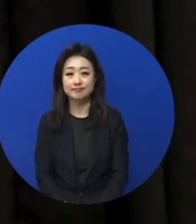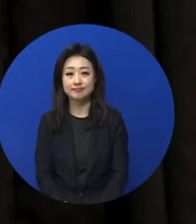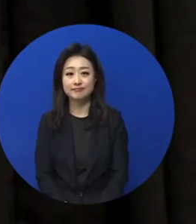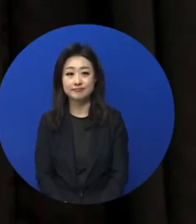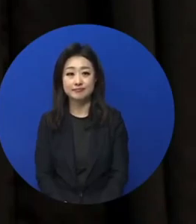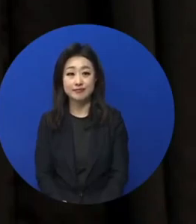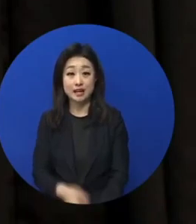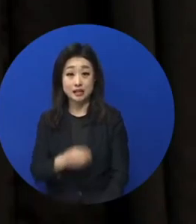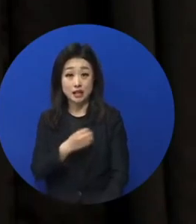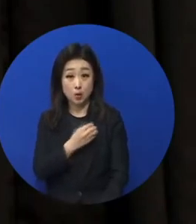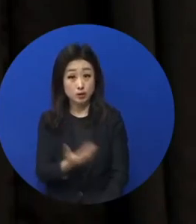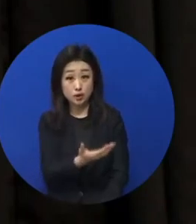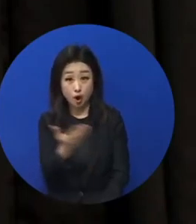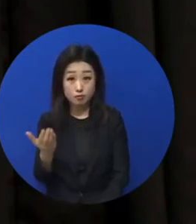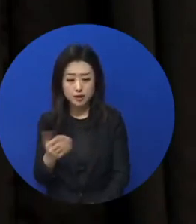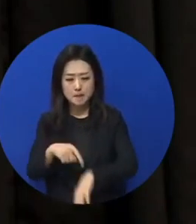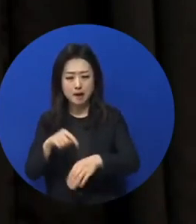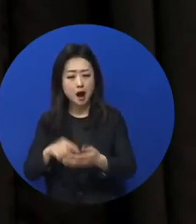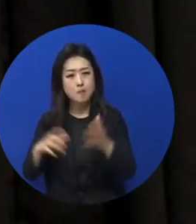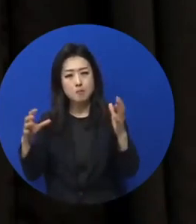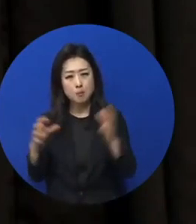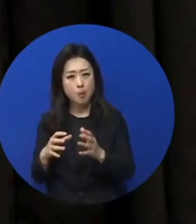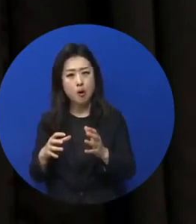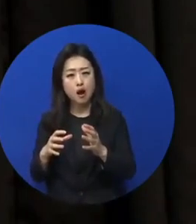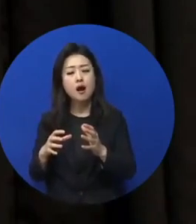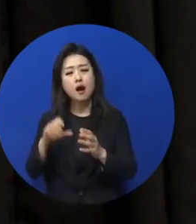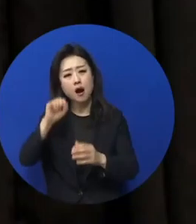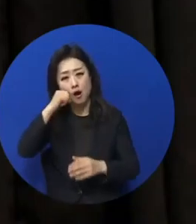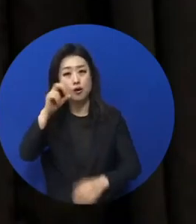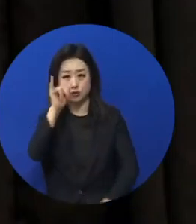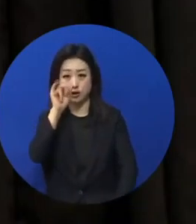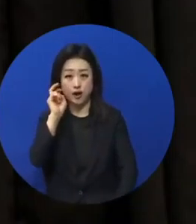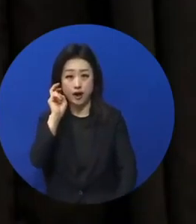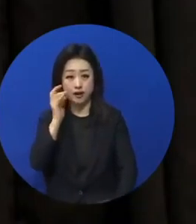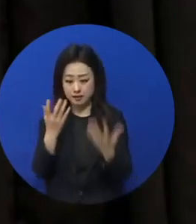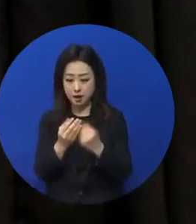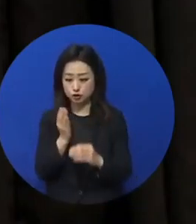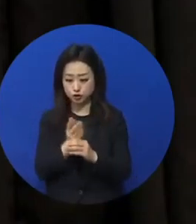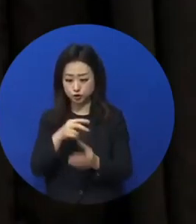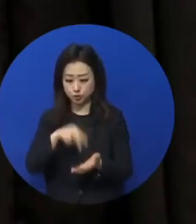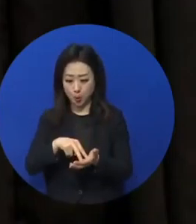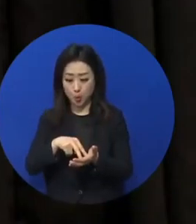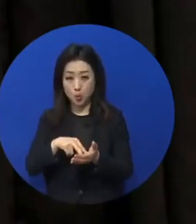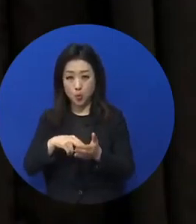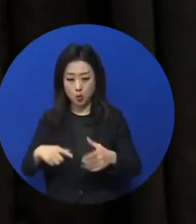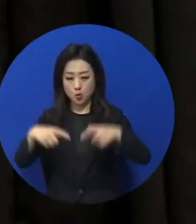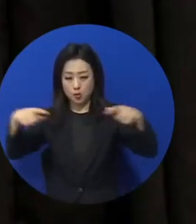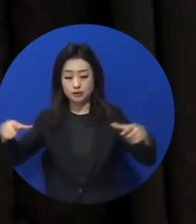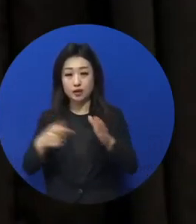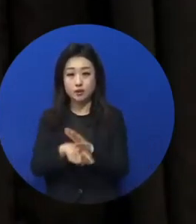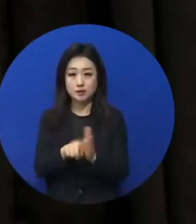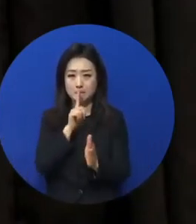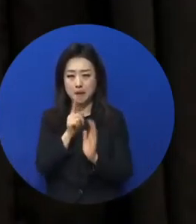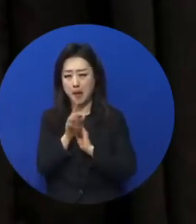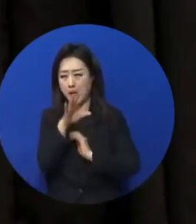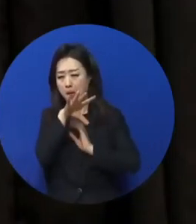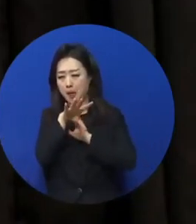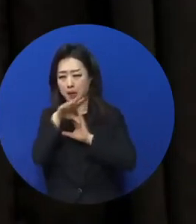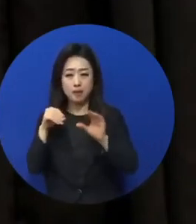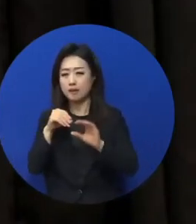그래서는 우리 당원들의 마음을 이렇게 세울 수 없습니다. 중도 확장이라는 미몽에 사로잡혀 있을 때가 아닙니다.